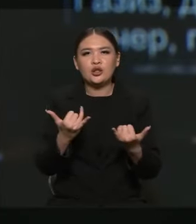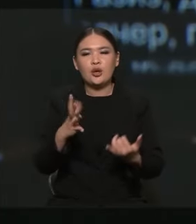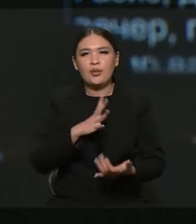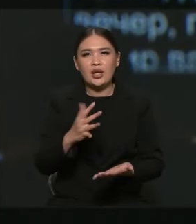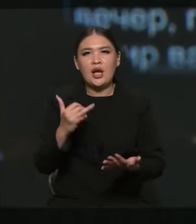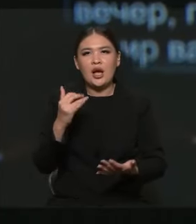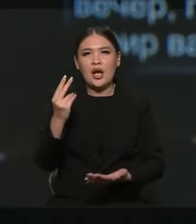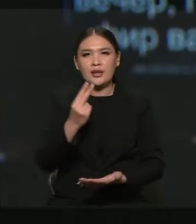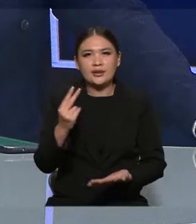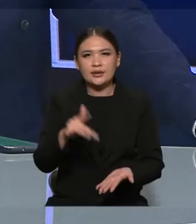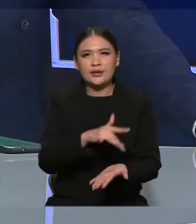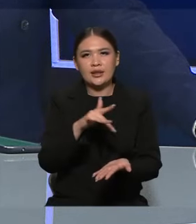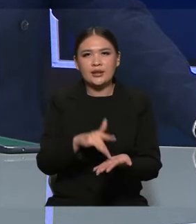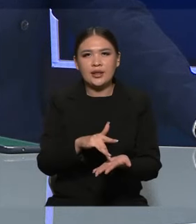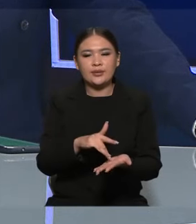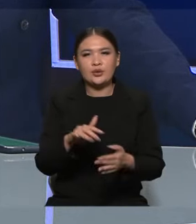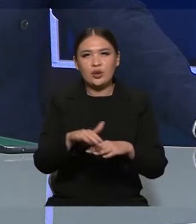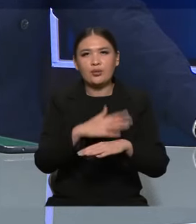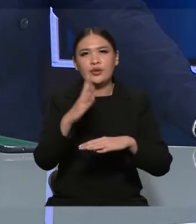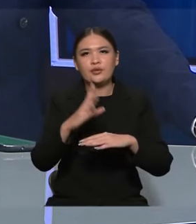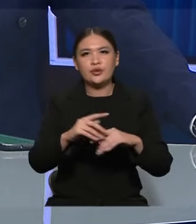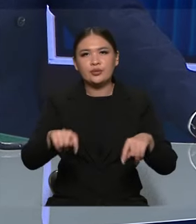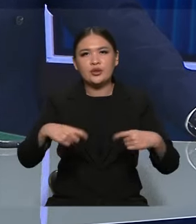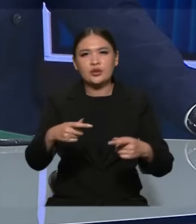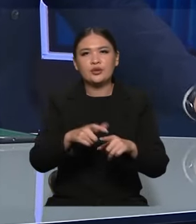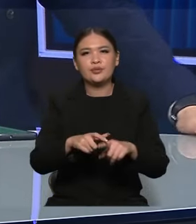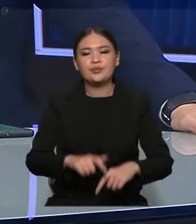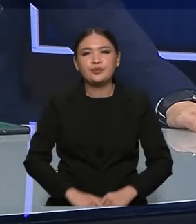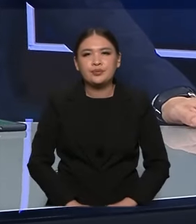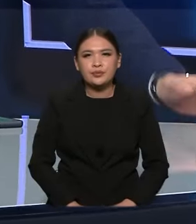принимает Астана. Газиз, добрый вечер. Я передаю эфир вам. Добрый вечер. Спасибо.